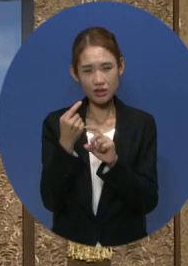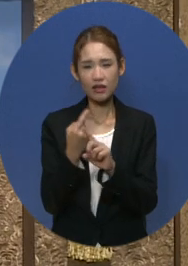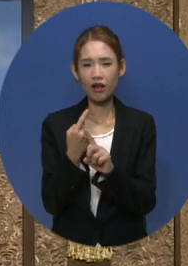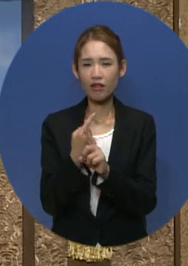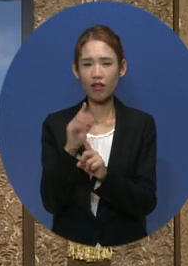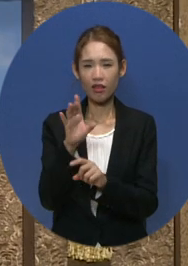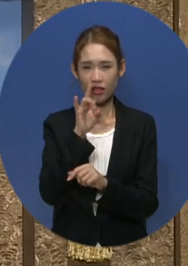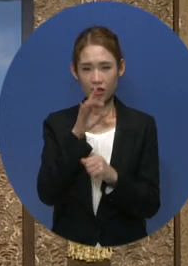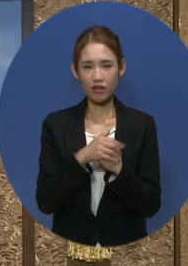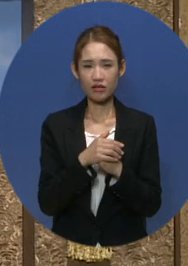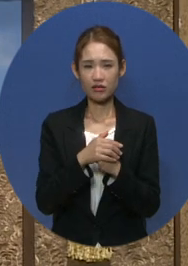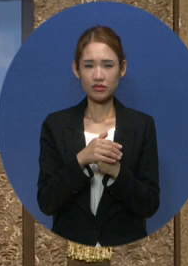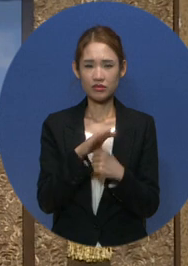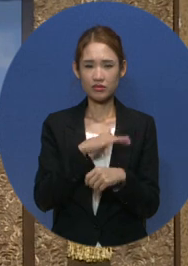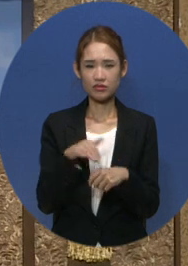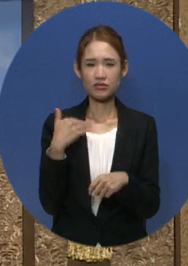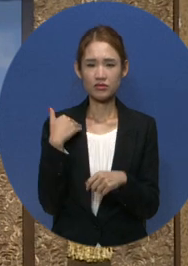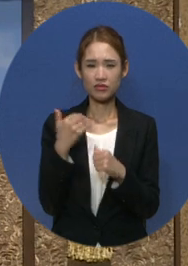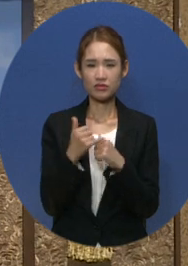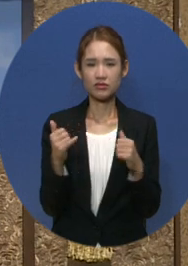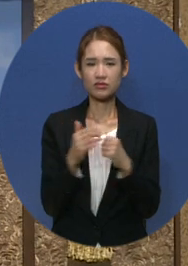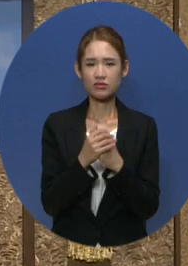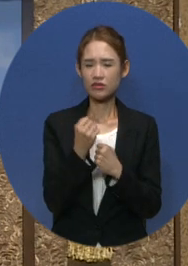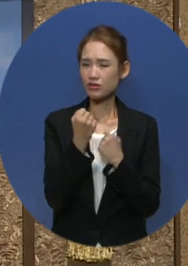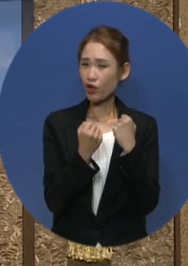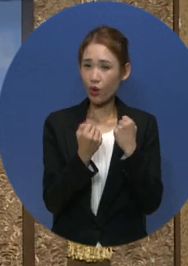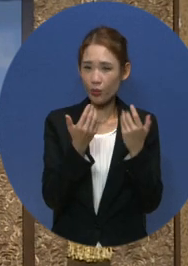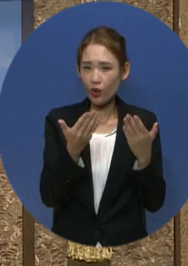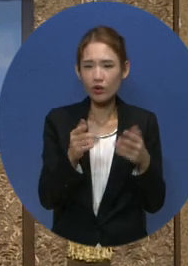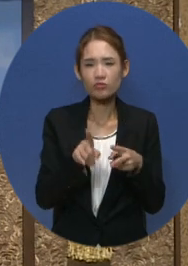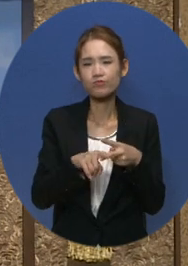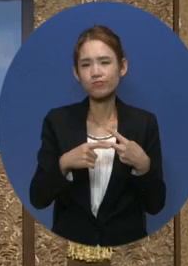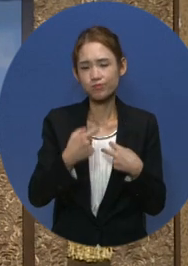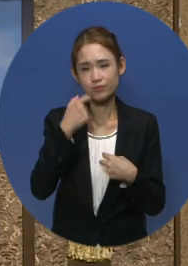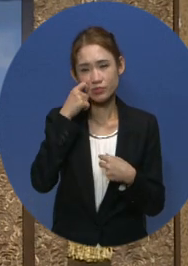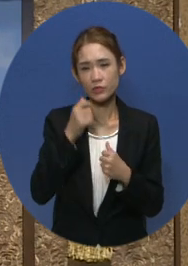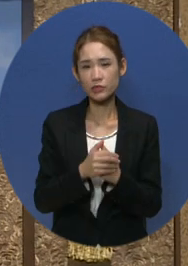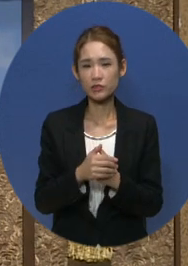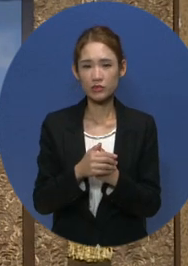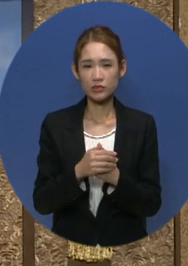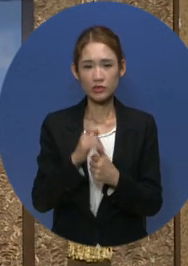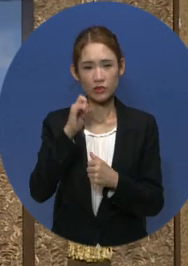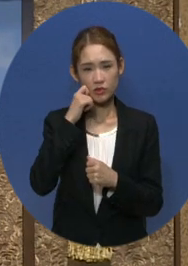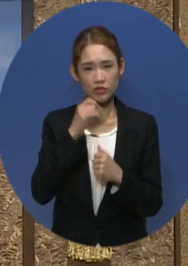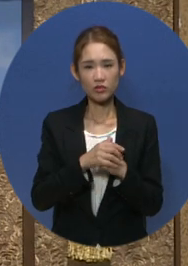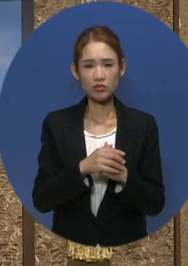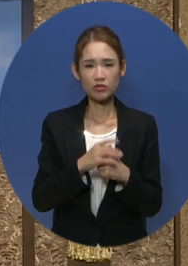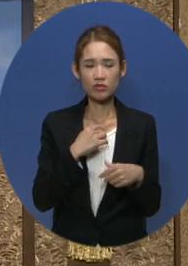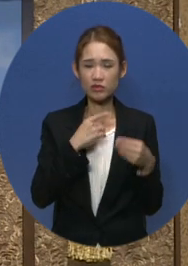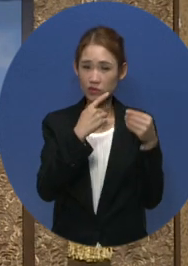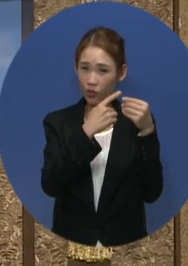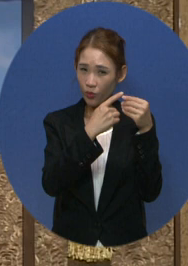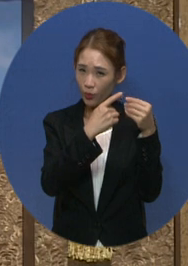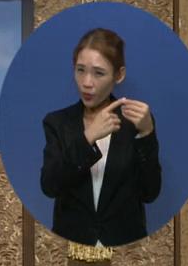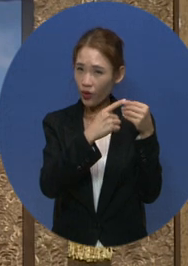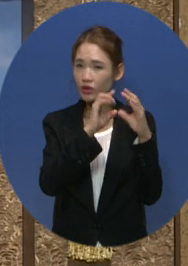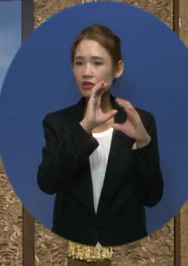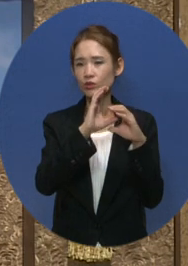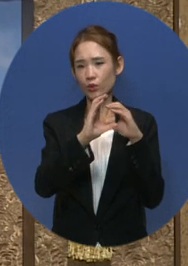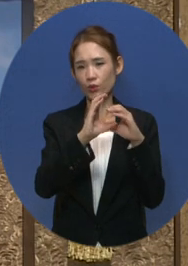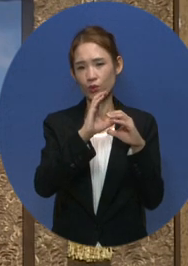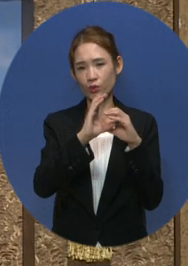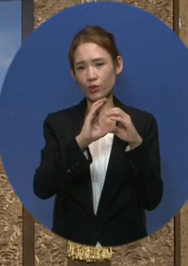네. 그래서 잘 모르는 분들은 예, 예. 그래서 설명을 해도 잘 이해를 못 하세요. 그런데 이분들의 이제 어려움은 첫째가 소통의